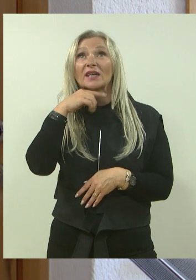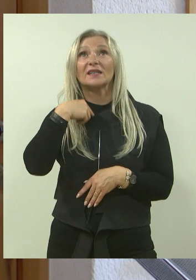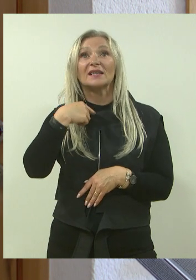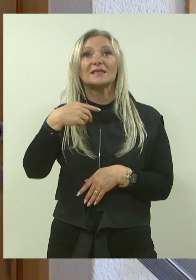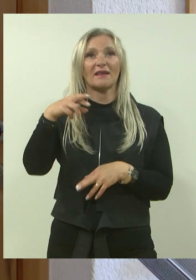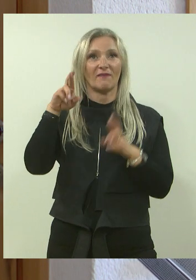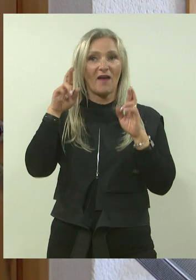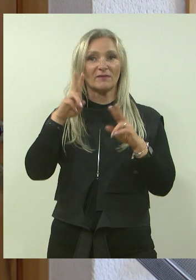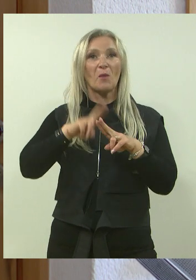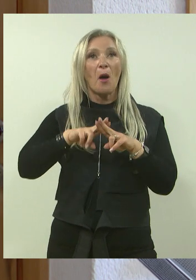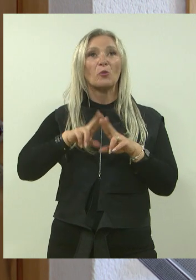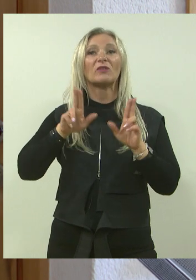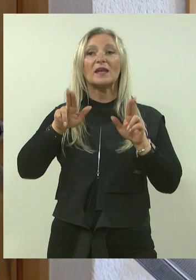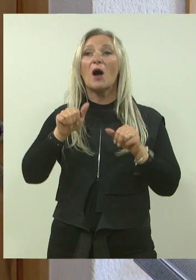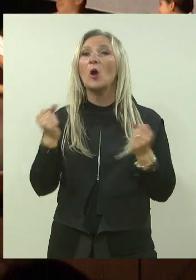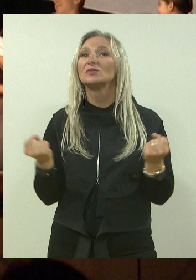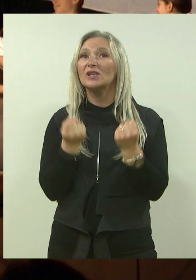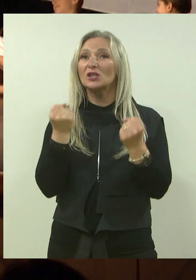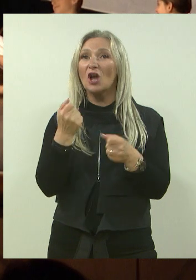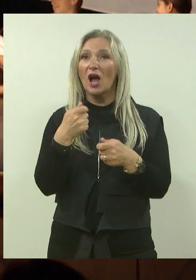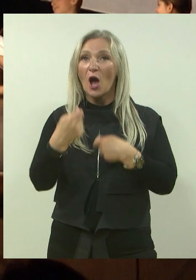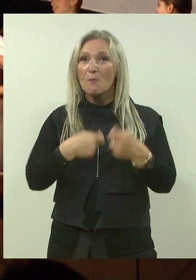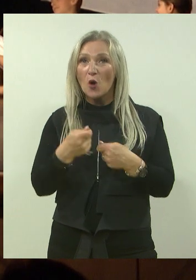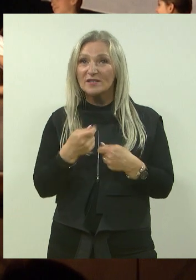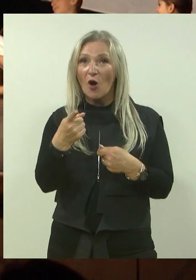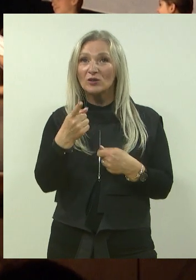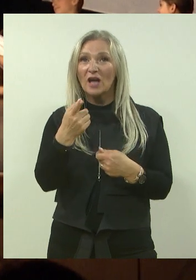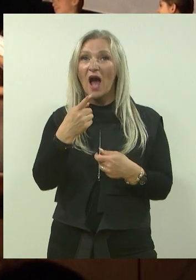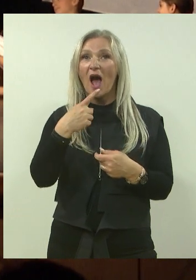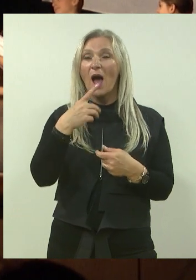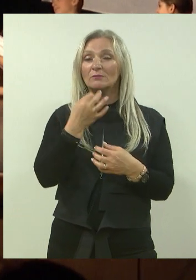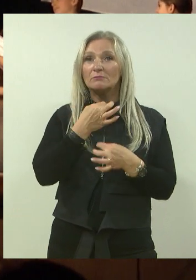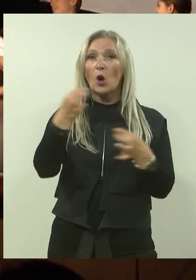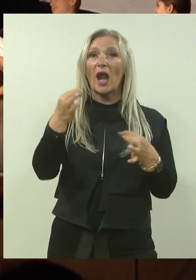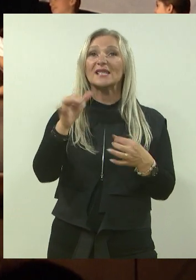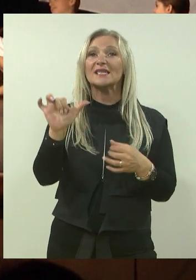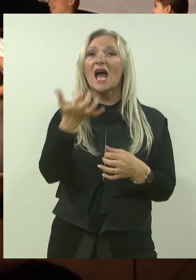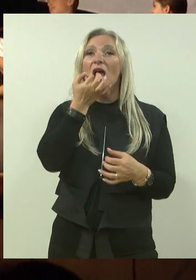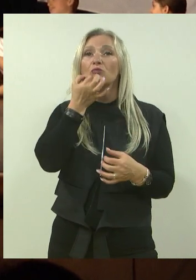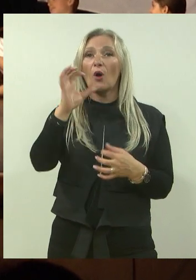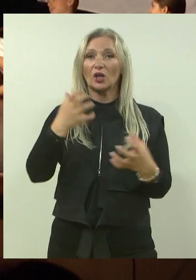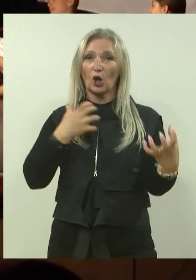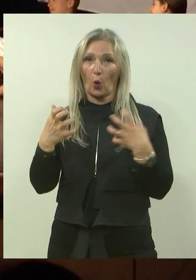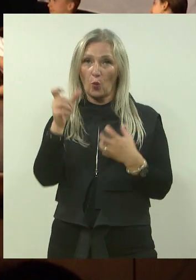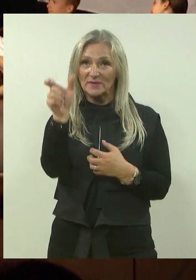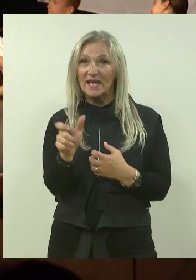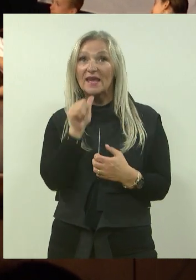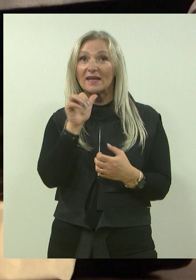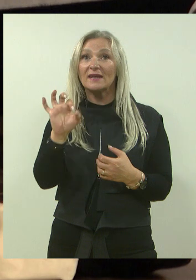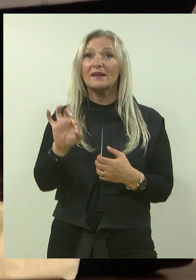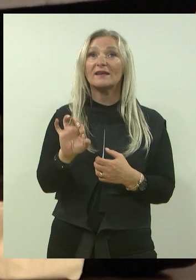dosta težak posao kao i svake godine da proglasi najbolje glumce i najbolju predstavu koja će nas